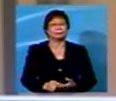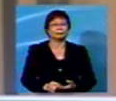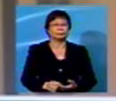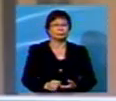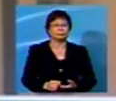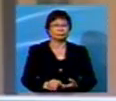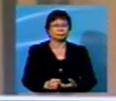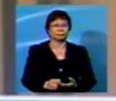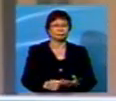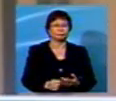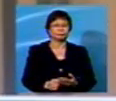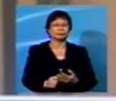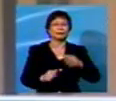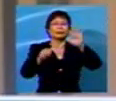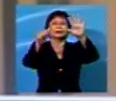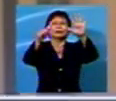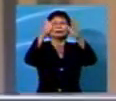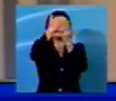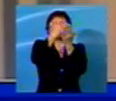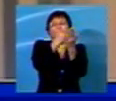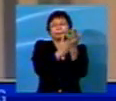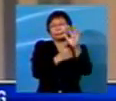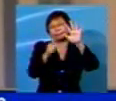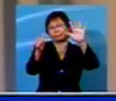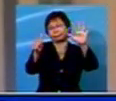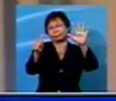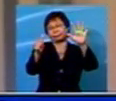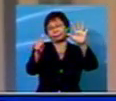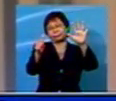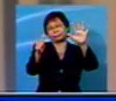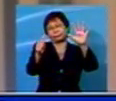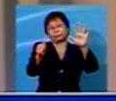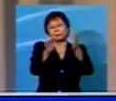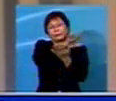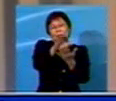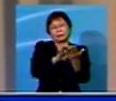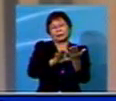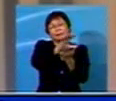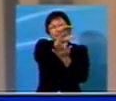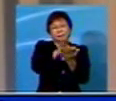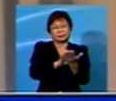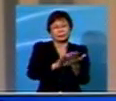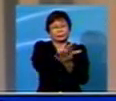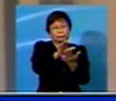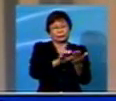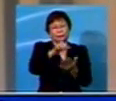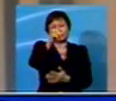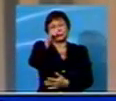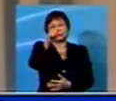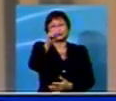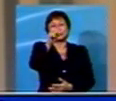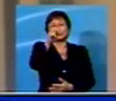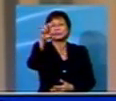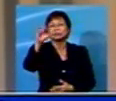tinggiuhi enam langkah tersebut yang disebut yang digariskan oleh Tan Sri Leo Mi